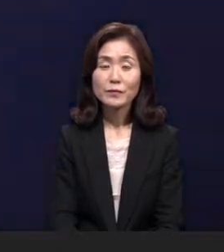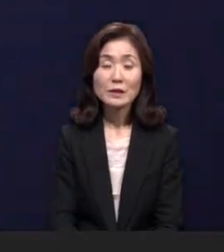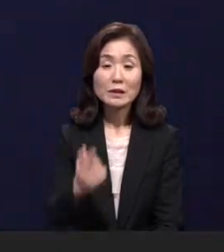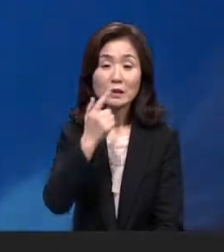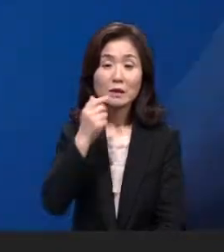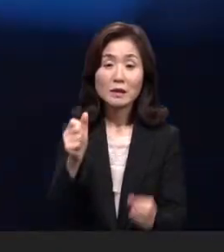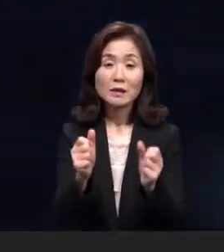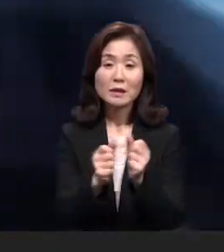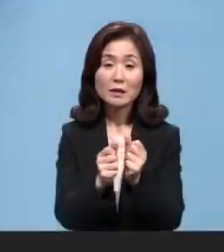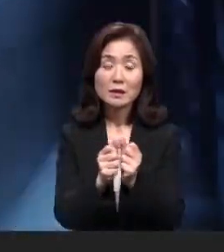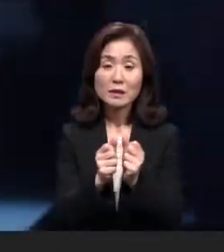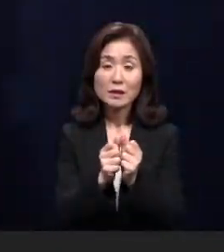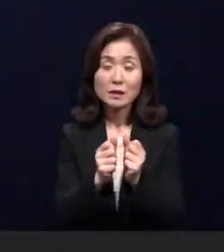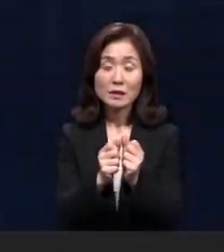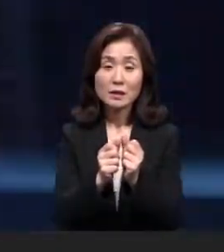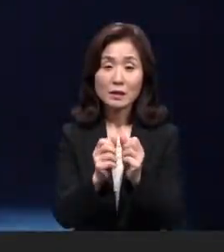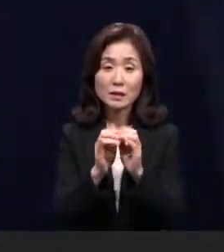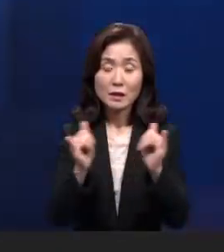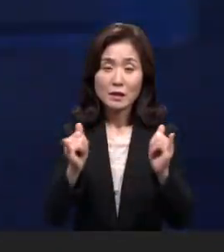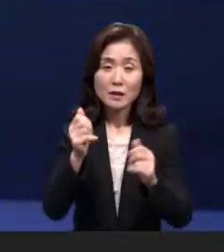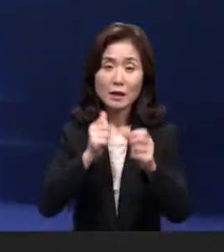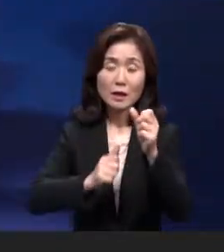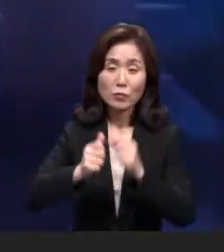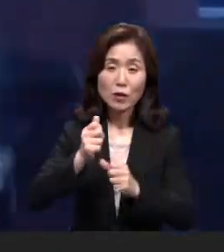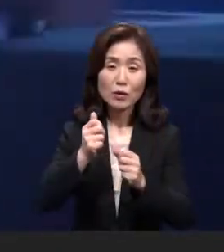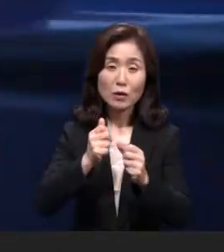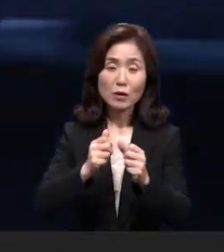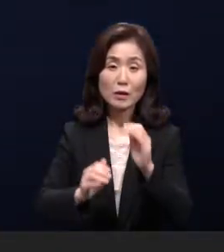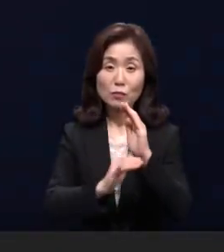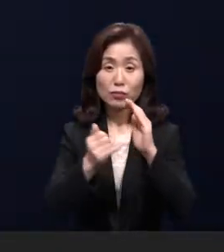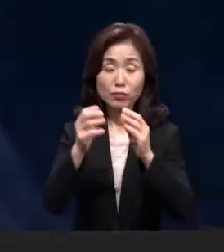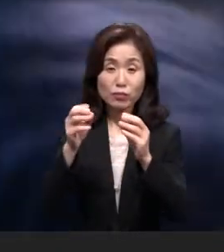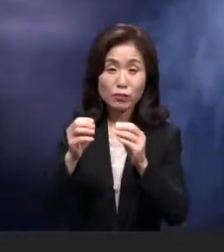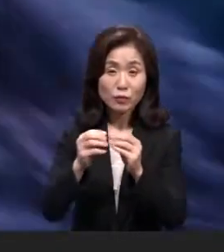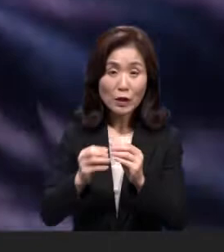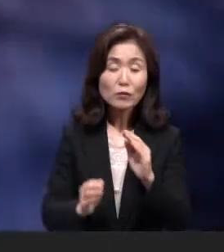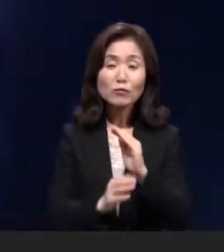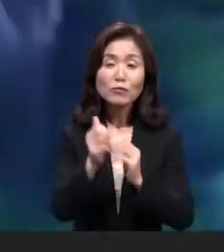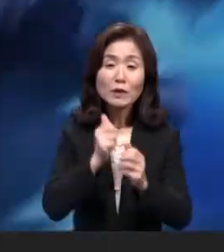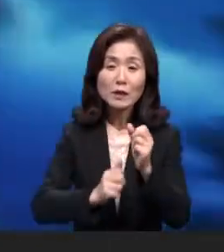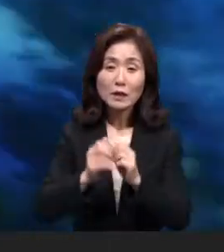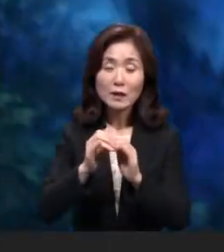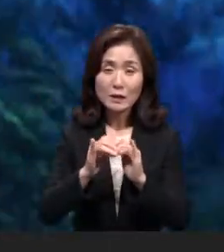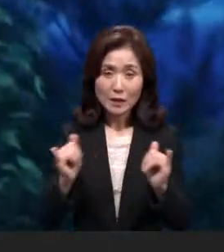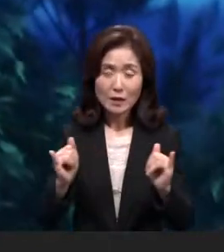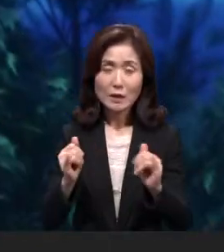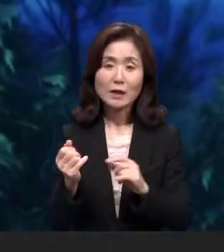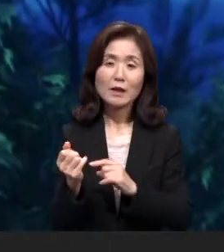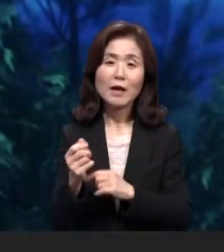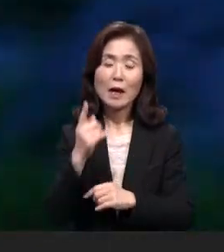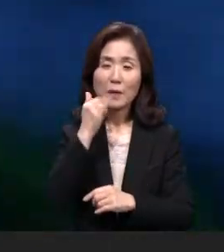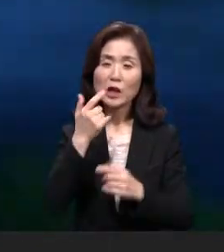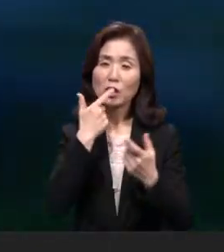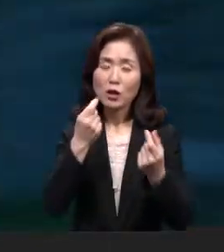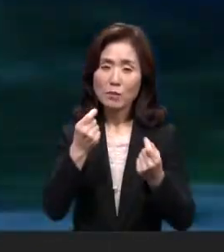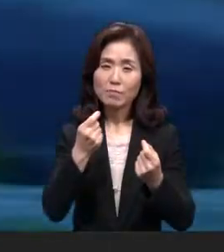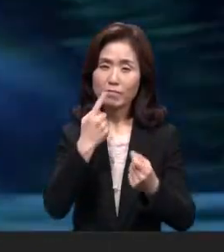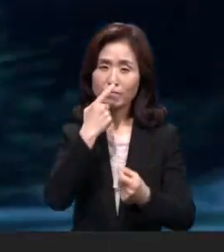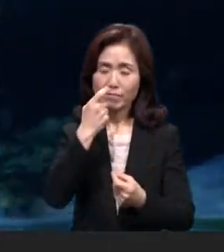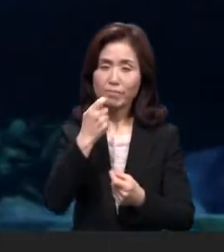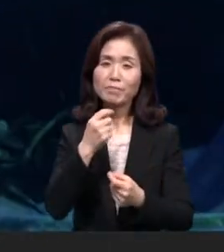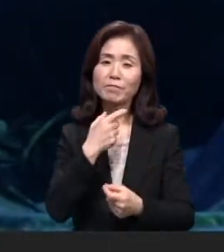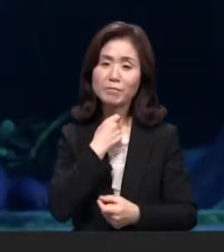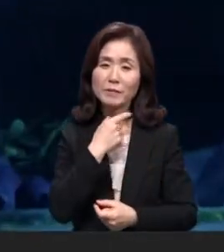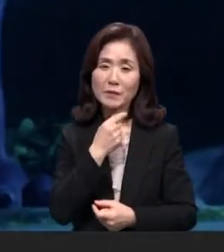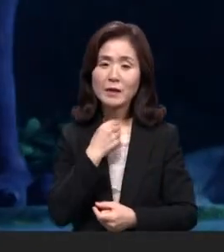늑대인간 가문의 후계자로 아빠처럼 멋진 늑대인간이 될 날을 기다리고 있는 프레디. 전 아빠를 아주 자랑스럽게